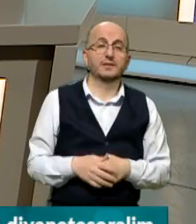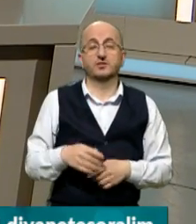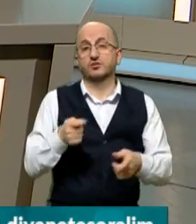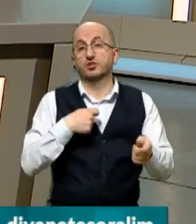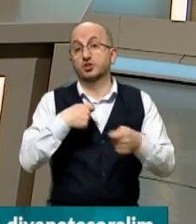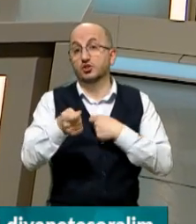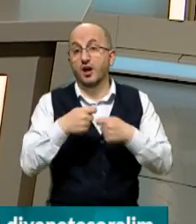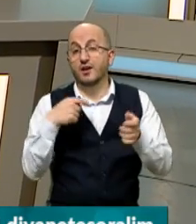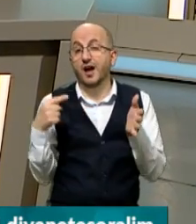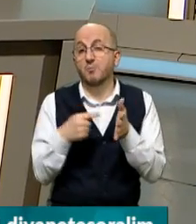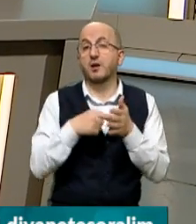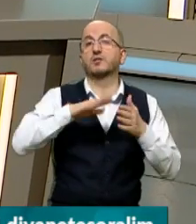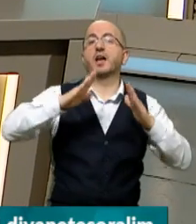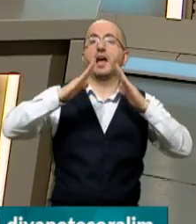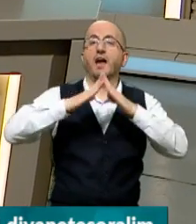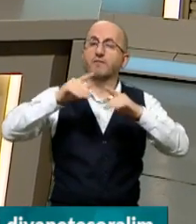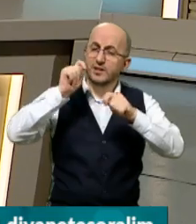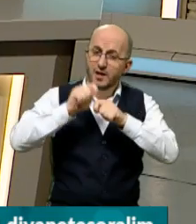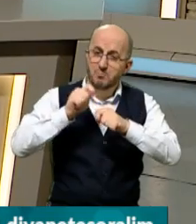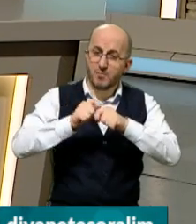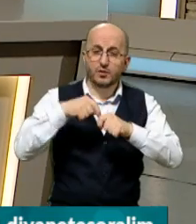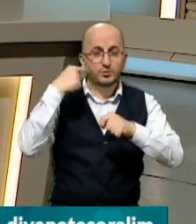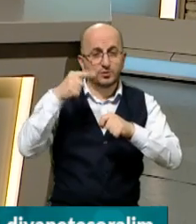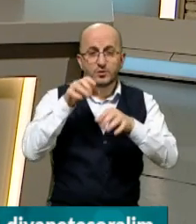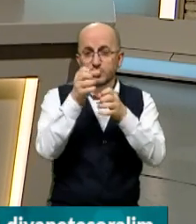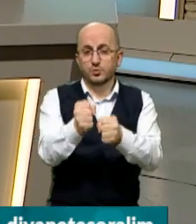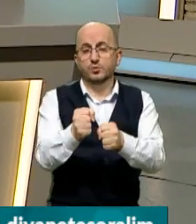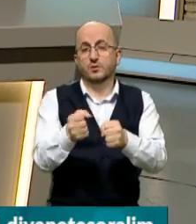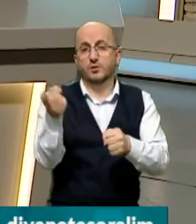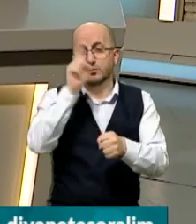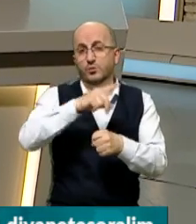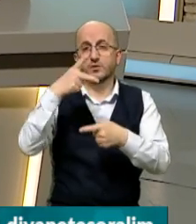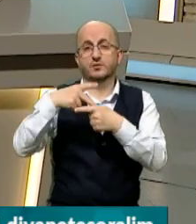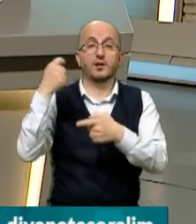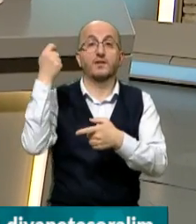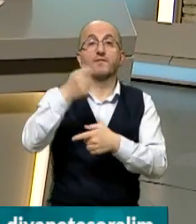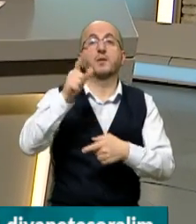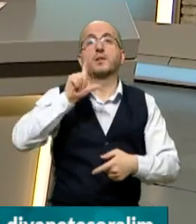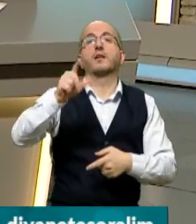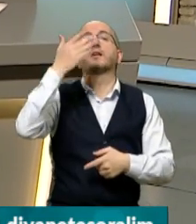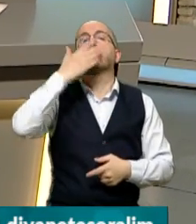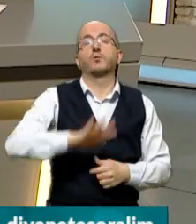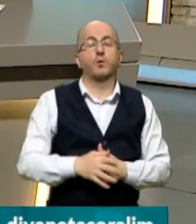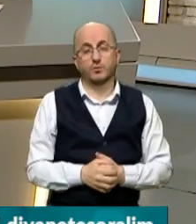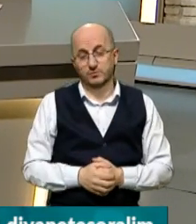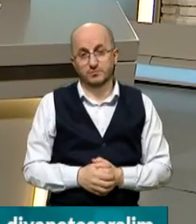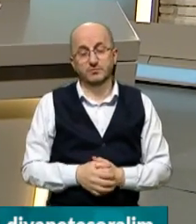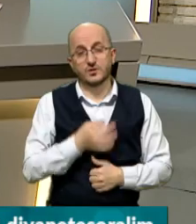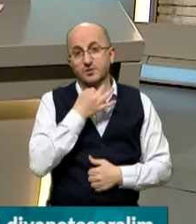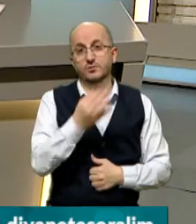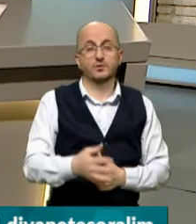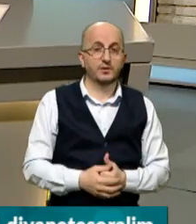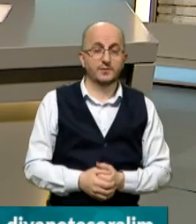ticari maksatla değil, ev yapmak maksadıyla tuttuklarından dolayı bundan ötürü zekat vermelerine gerek yoktur. Peki, teşekkür